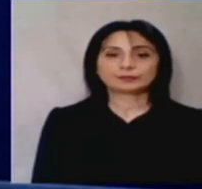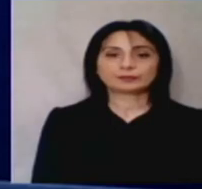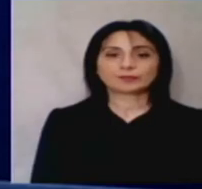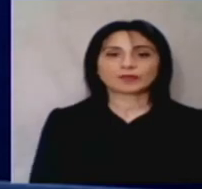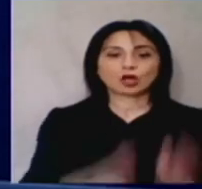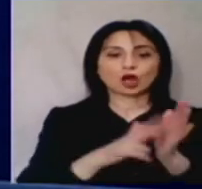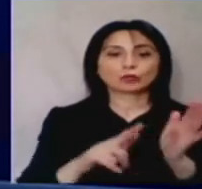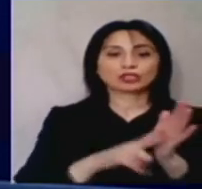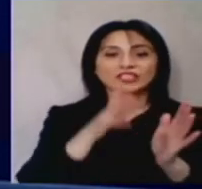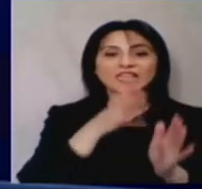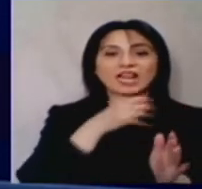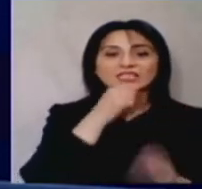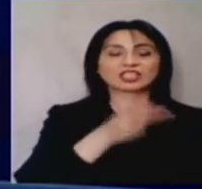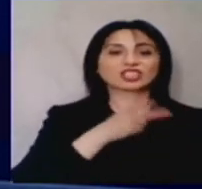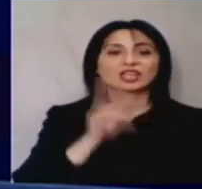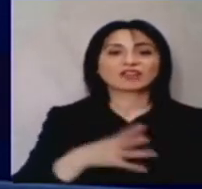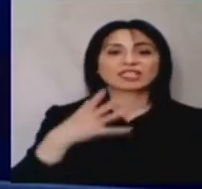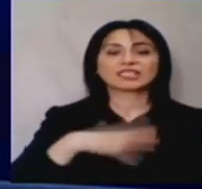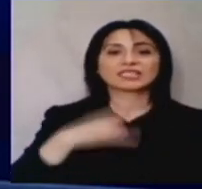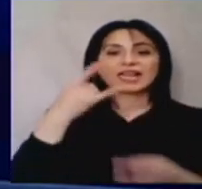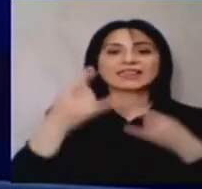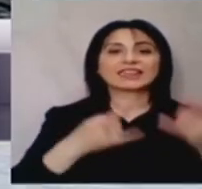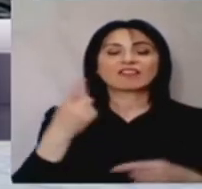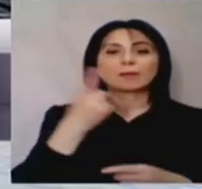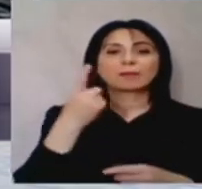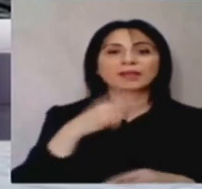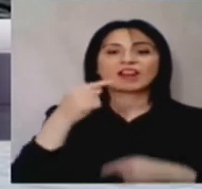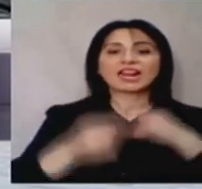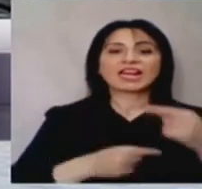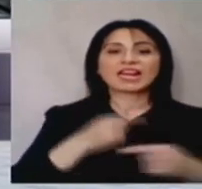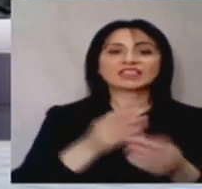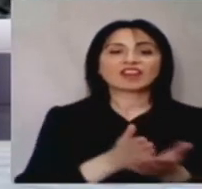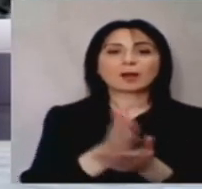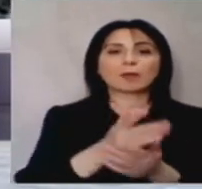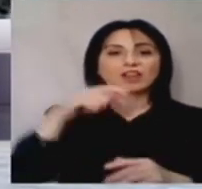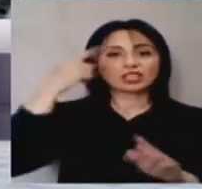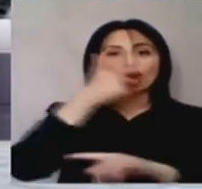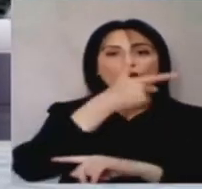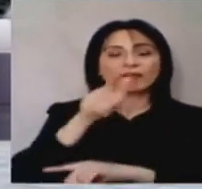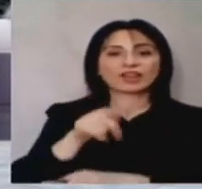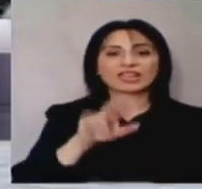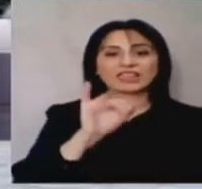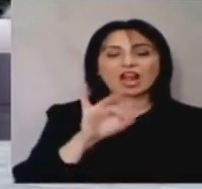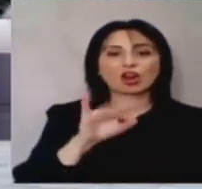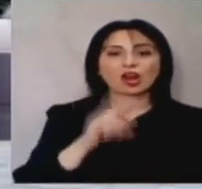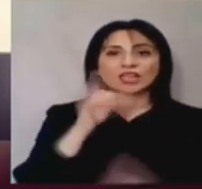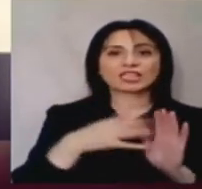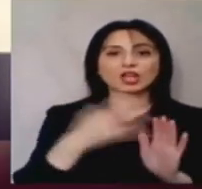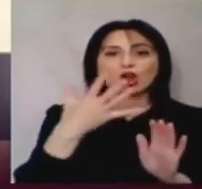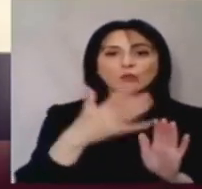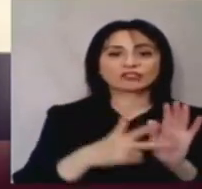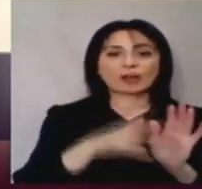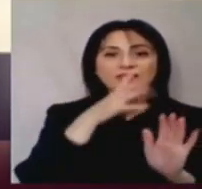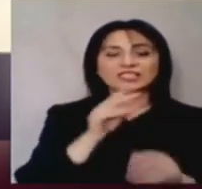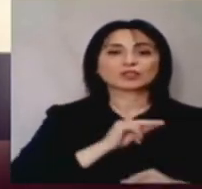97 წლის ასაკში გარდაიცვალა საქართველოს ტელევიზიის პირველი თაობის ღვაწლმოსილი ოპერატორი იგორ, რომელიც 1958 წლიდან